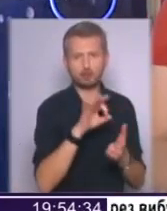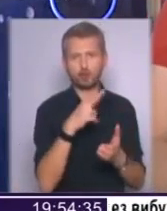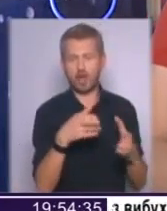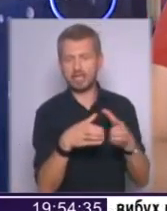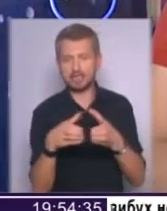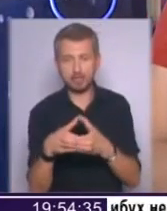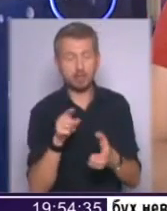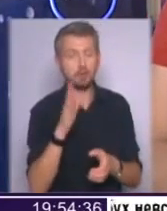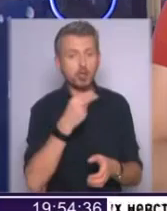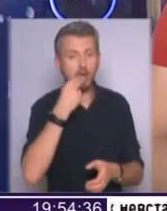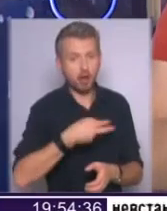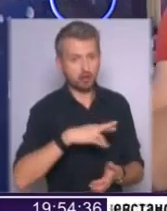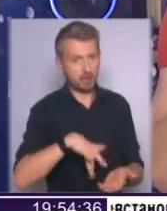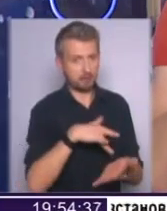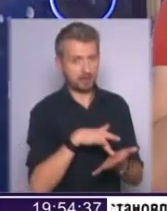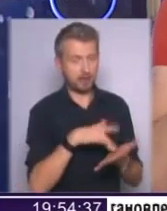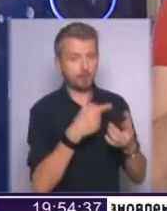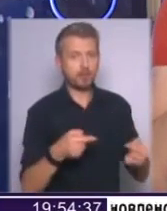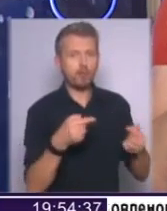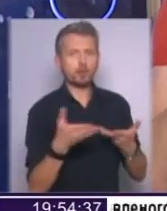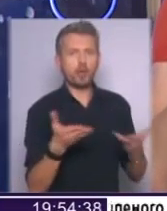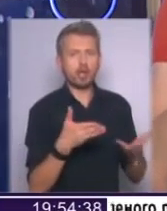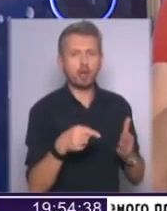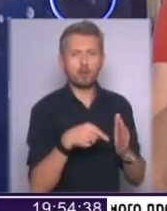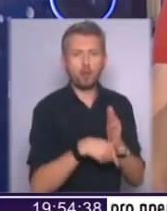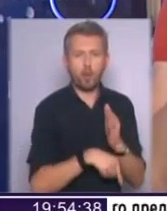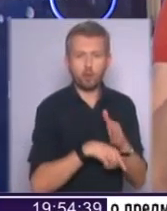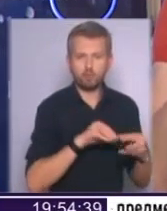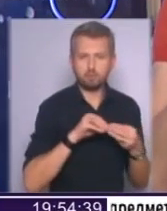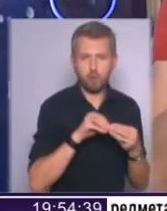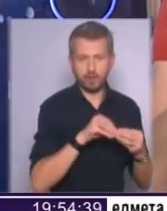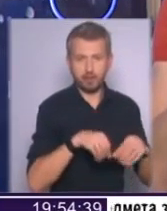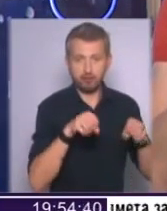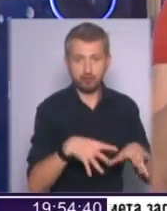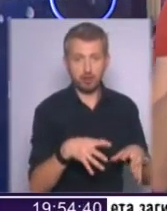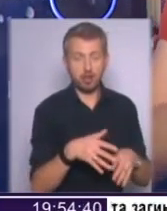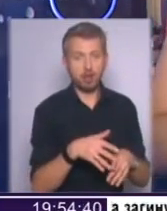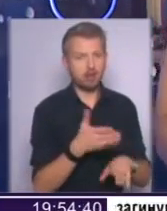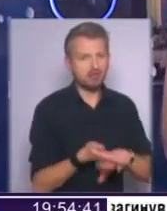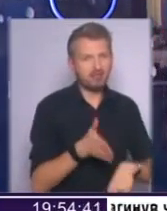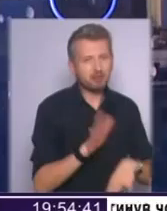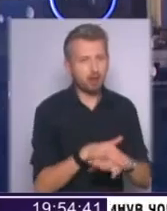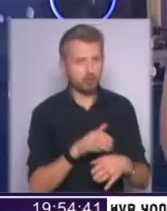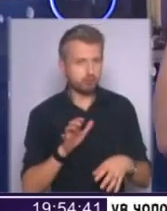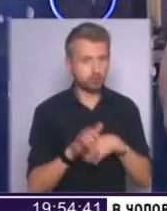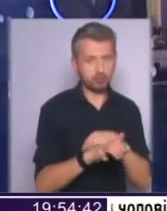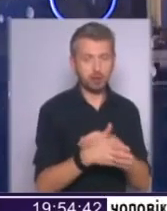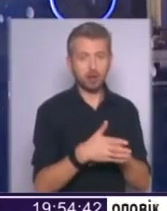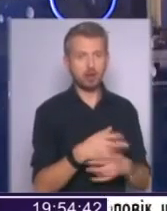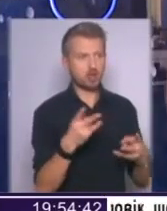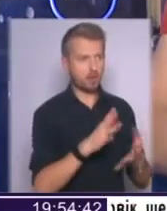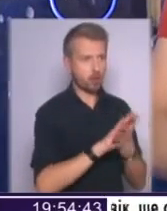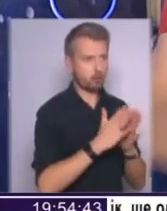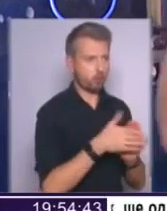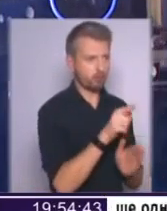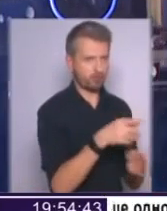буде краще для міста. Тому що, відповідно, якесь навіть корумповане рішення набагато складніше проштовхнути. Тому що тобі треба домовитись, наприклад, з партією